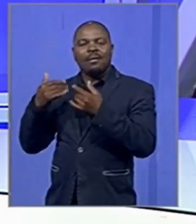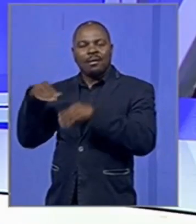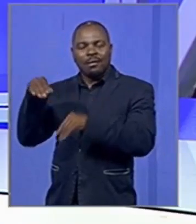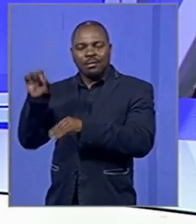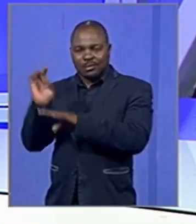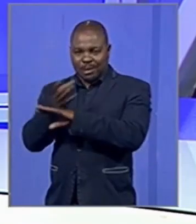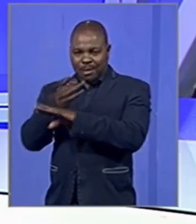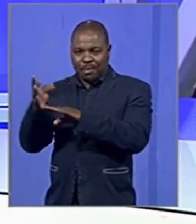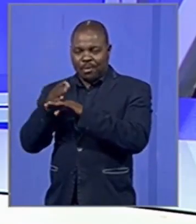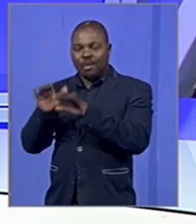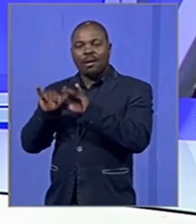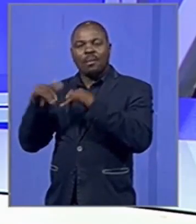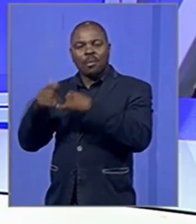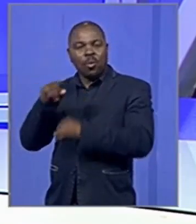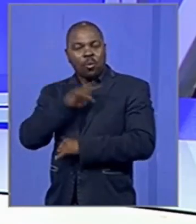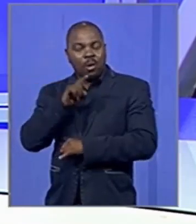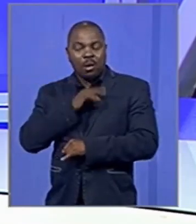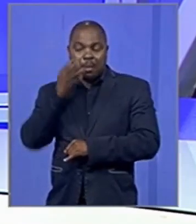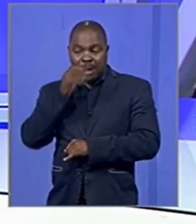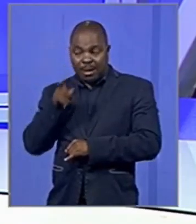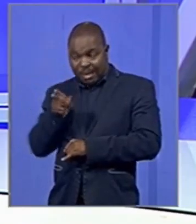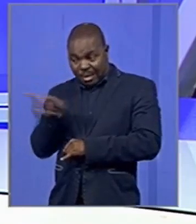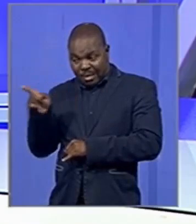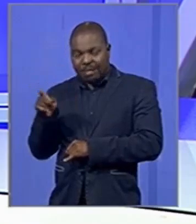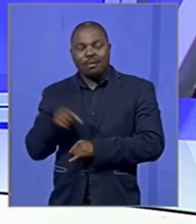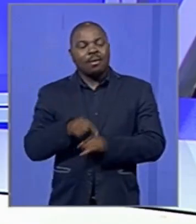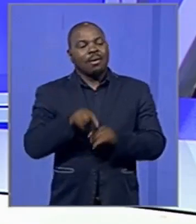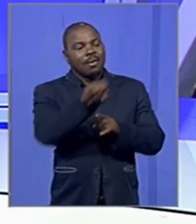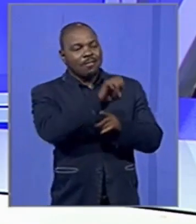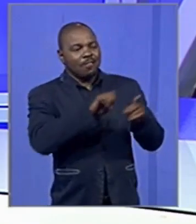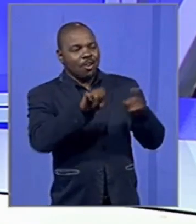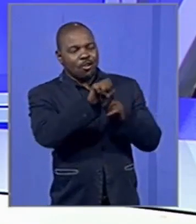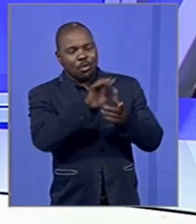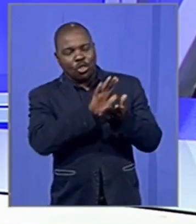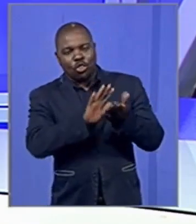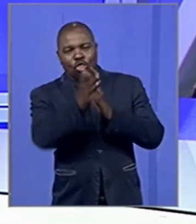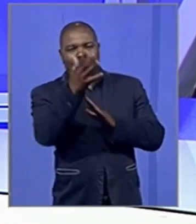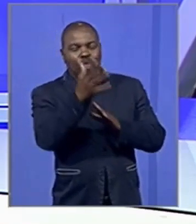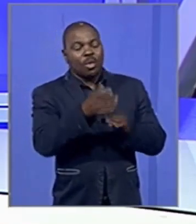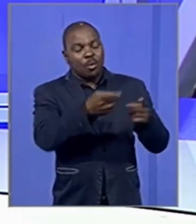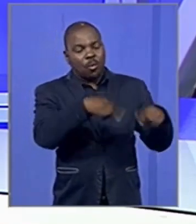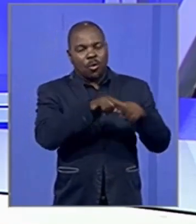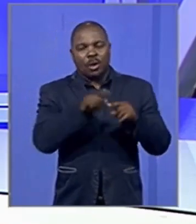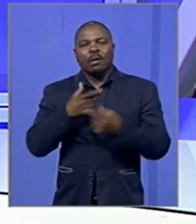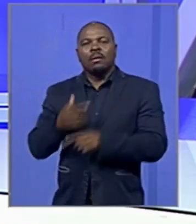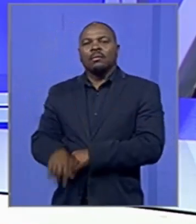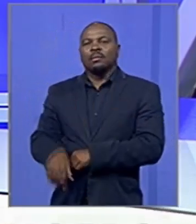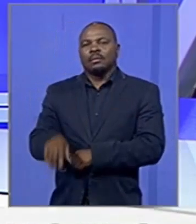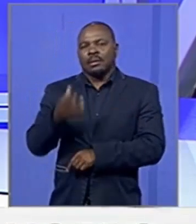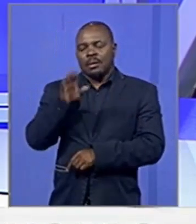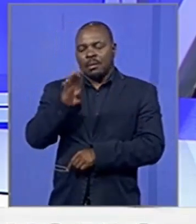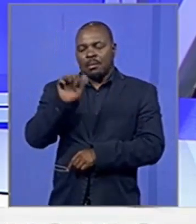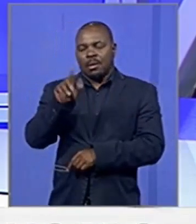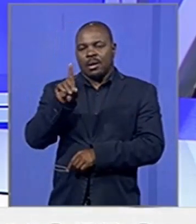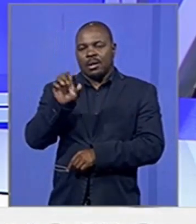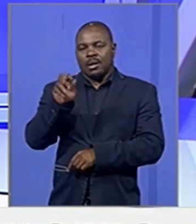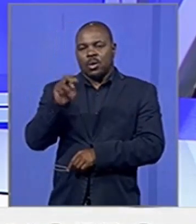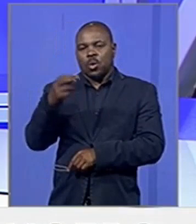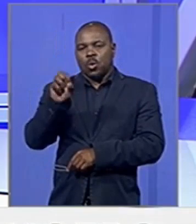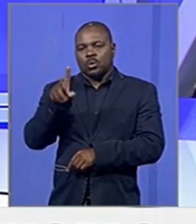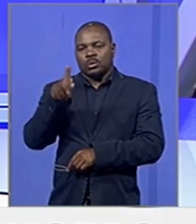ba o latofatšago ka go hlohla tšhilafalo ya tikologo. Ba latofatša khamphane ya Badenhorst Diamante ka go